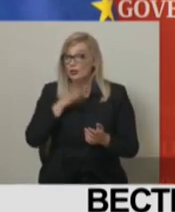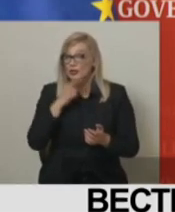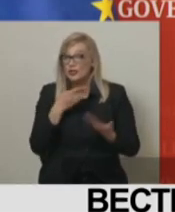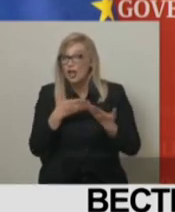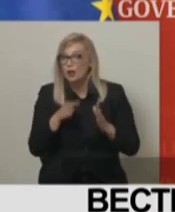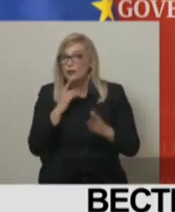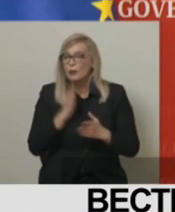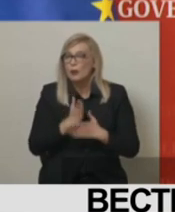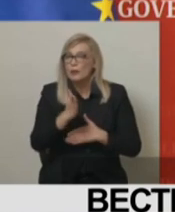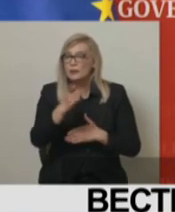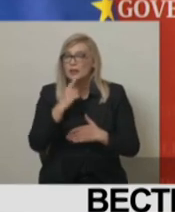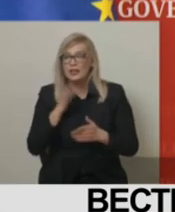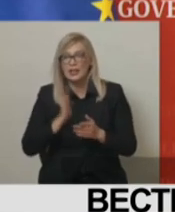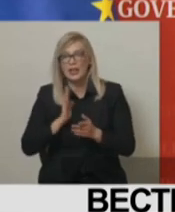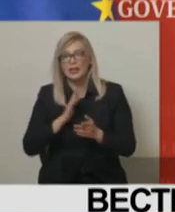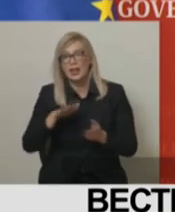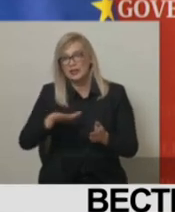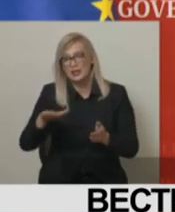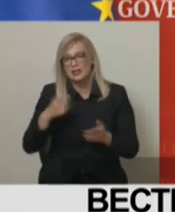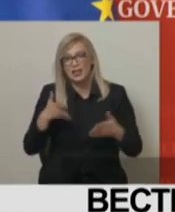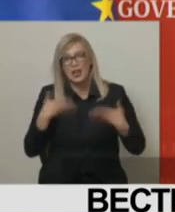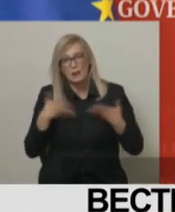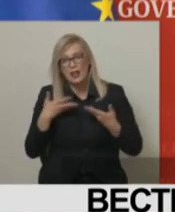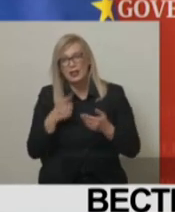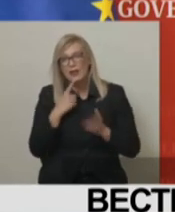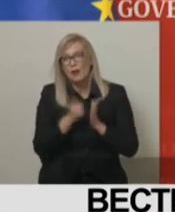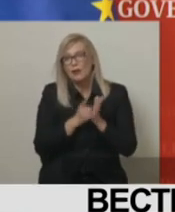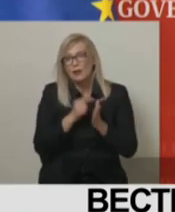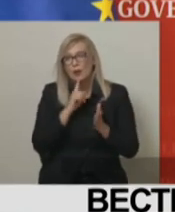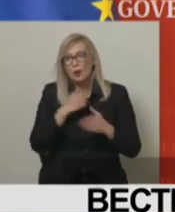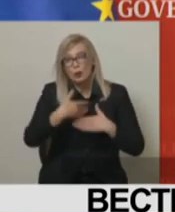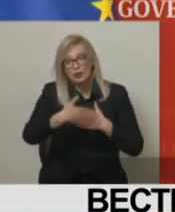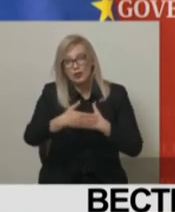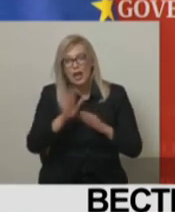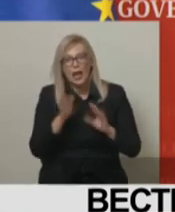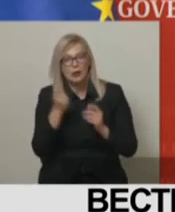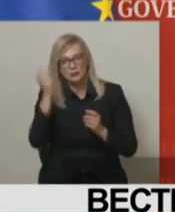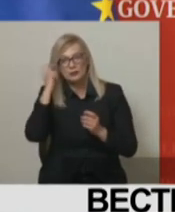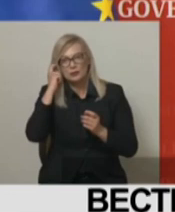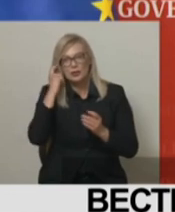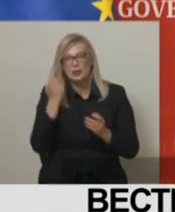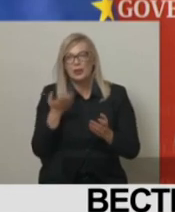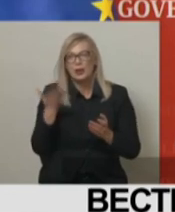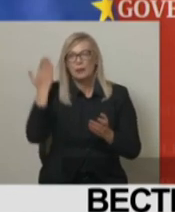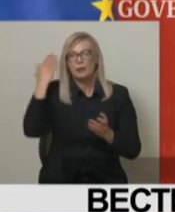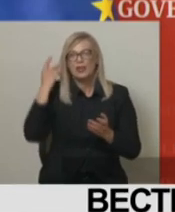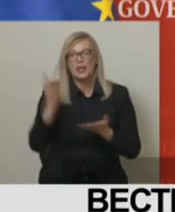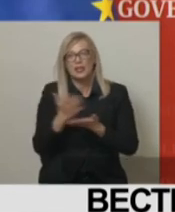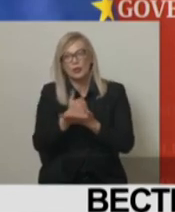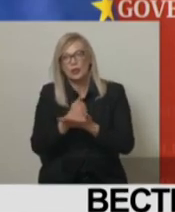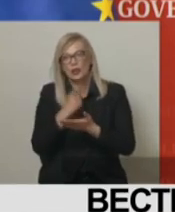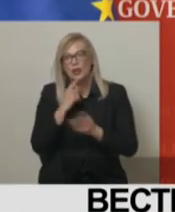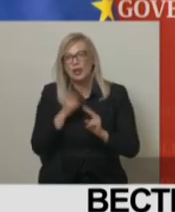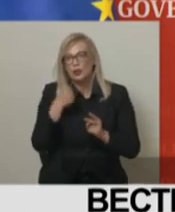отвараме перспективи на граѓаните, на децата, на младите во периодот кој што предстои, ако сме паметни, она минатото да го користиме